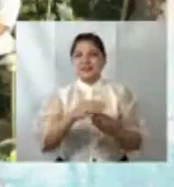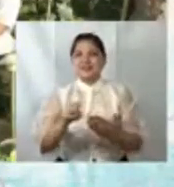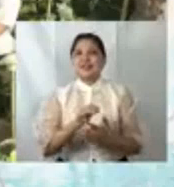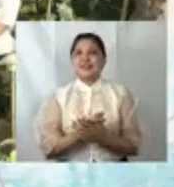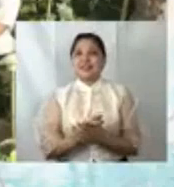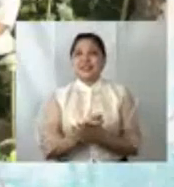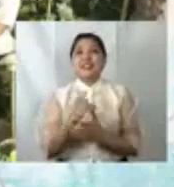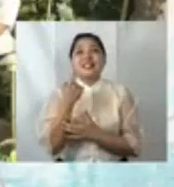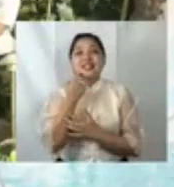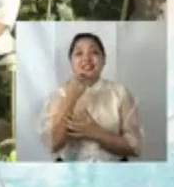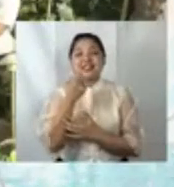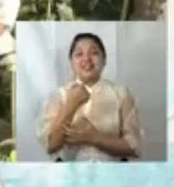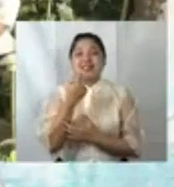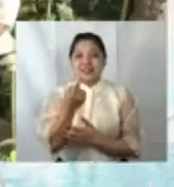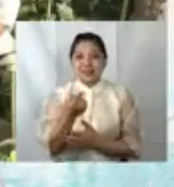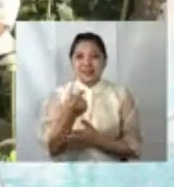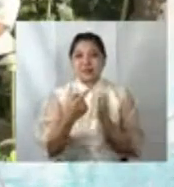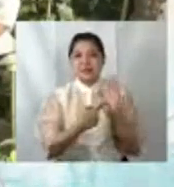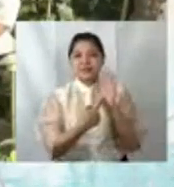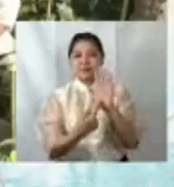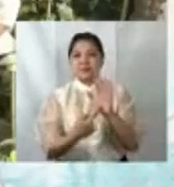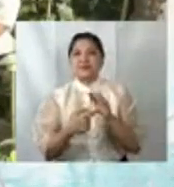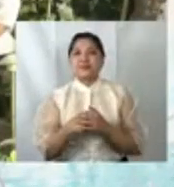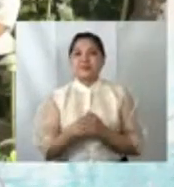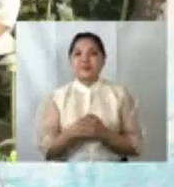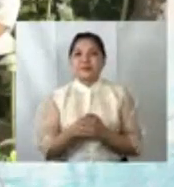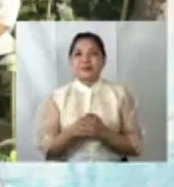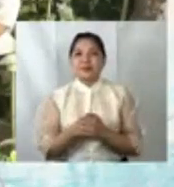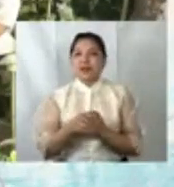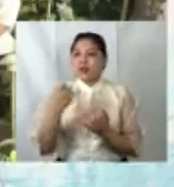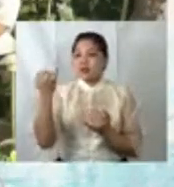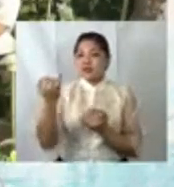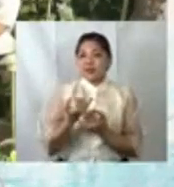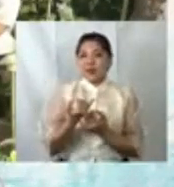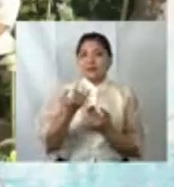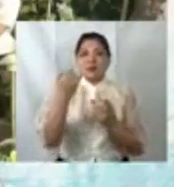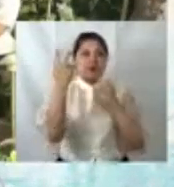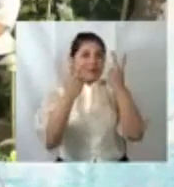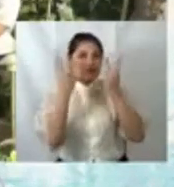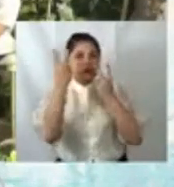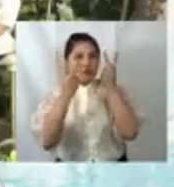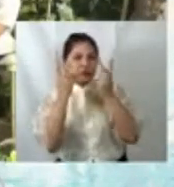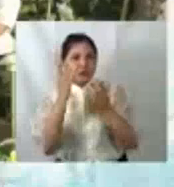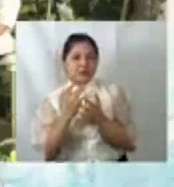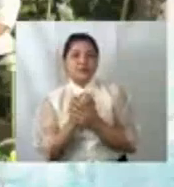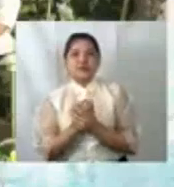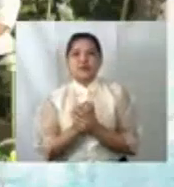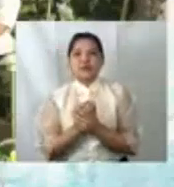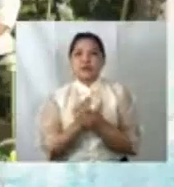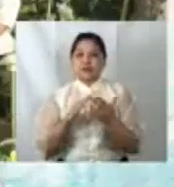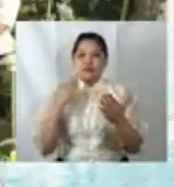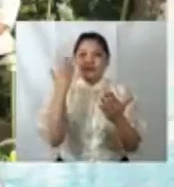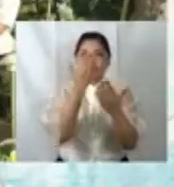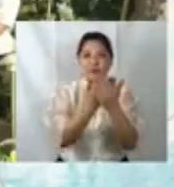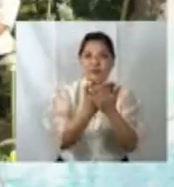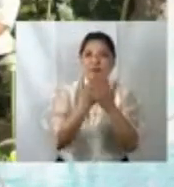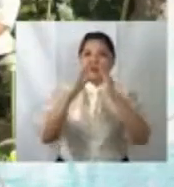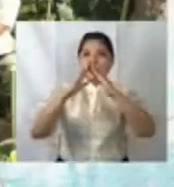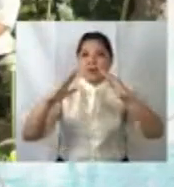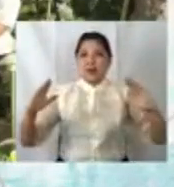kanina sa presentasyon na nag-invite ng mga bisita para tumungo sa kanyang tahanan,